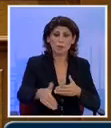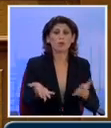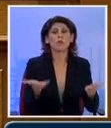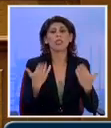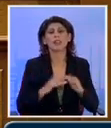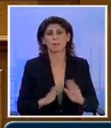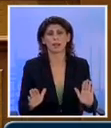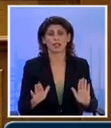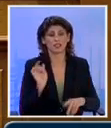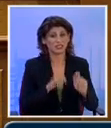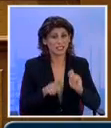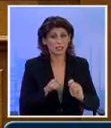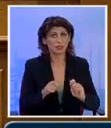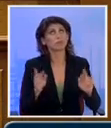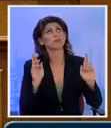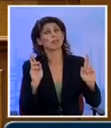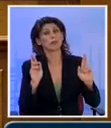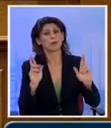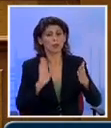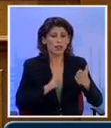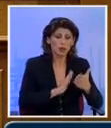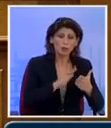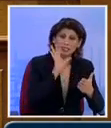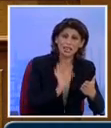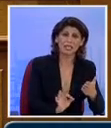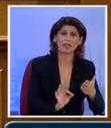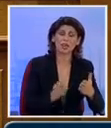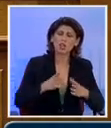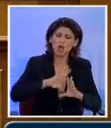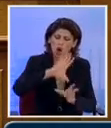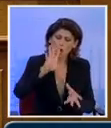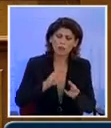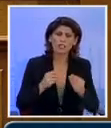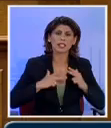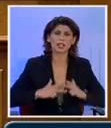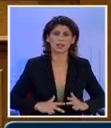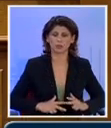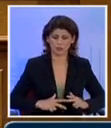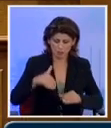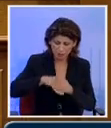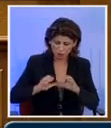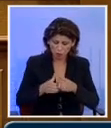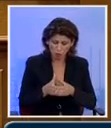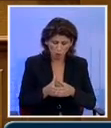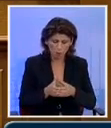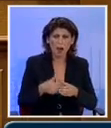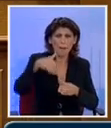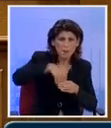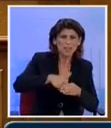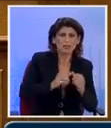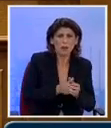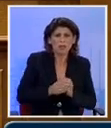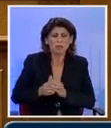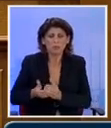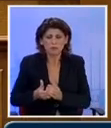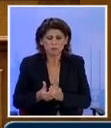υπάρχει. Φτιάχνετε προσδοκίες που δεν ακουμπάνε την αλήθεια. Και όλα αυτά για να ικανοποιήσετε συνιστώσεις και συντεχνίες που ζουν γύρω